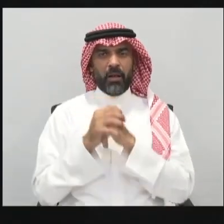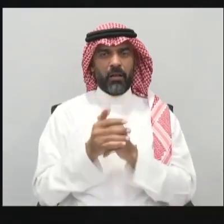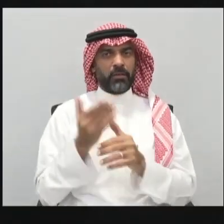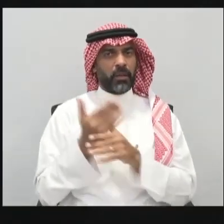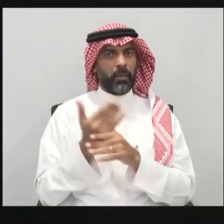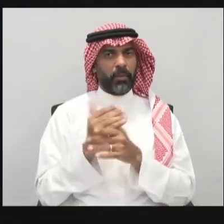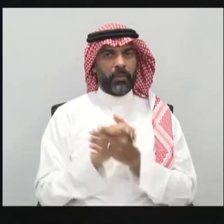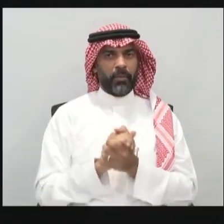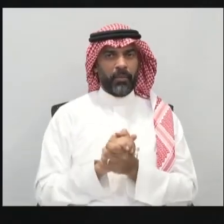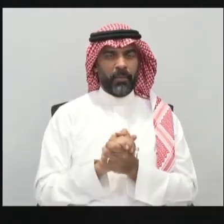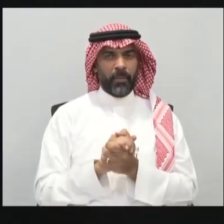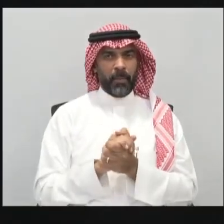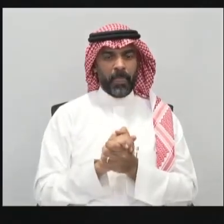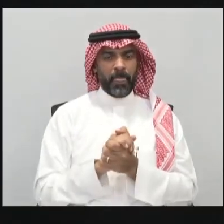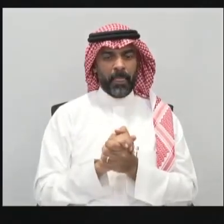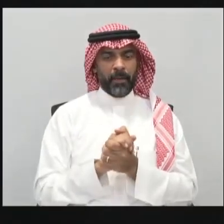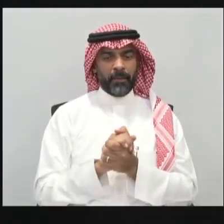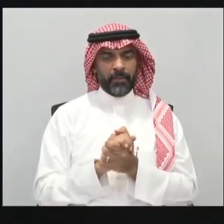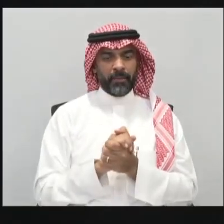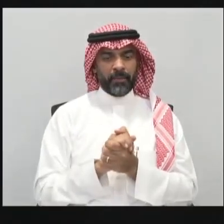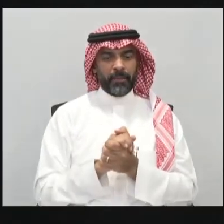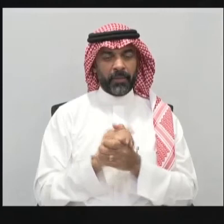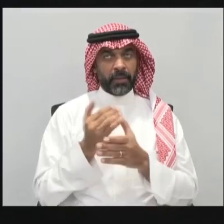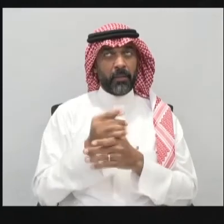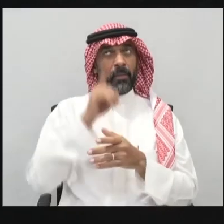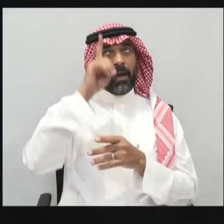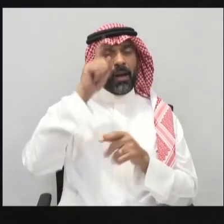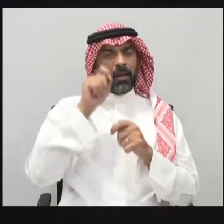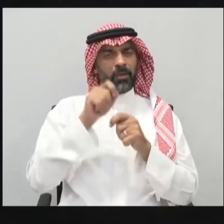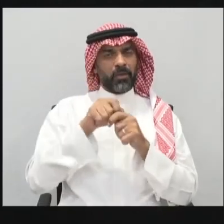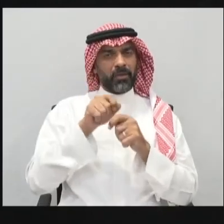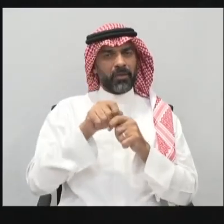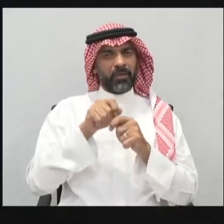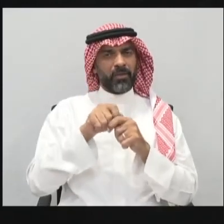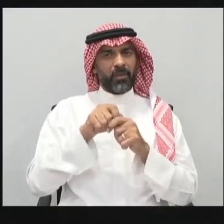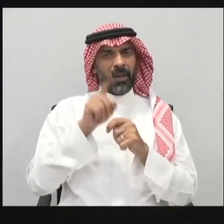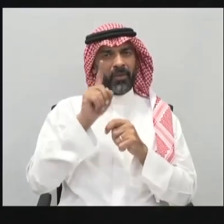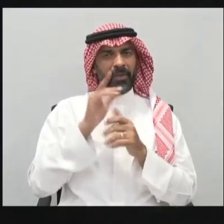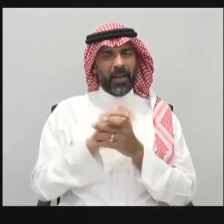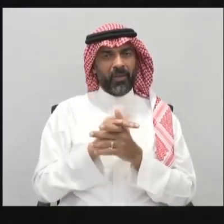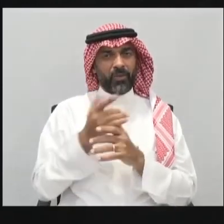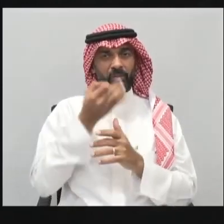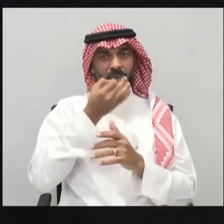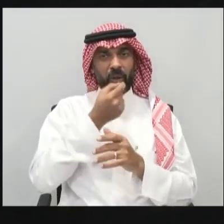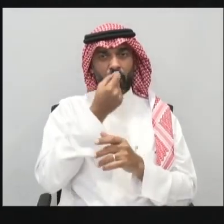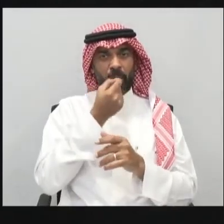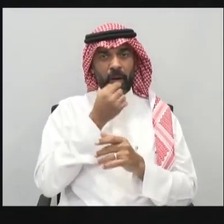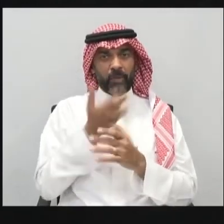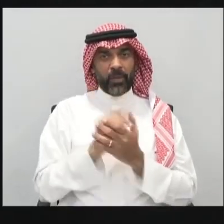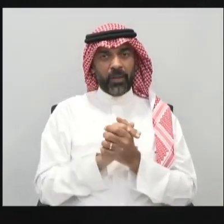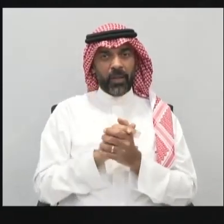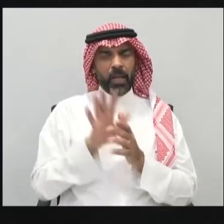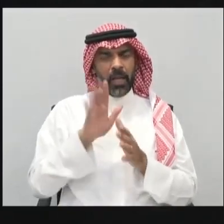happens? Okay, just like Allah subhanahu wa ta'ala, what did He say in the Quran? إِنَّ فِي خَلْقِ